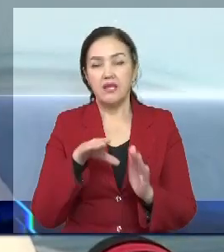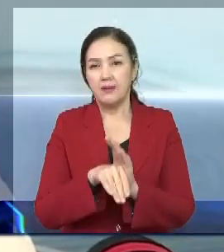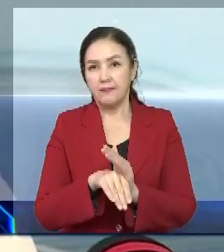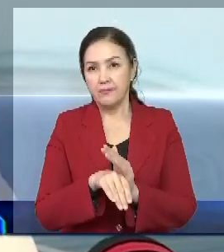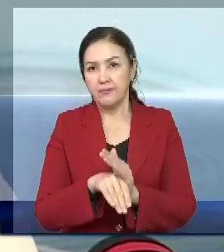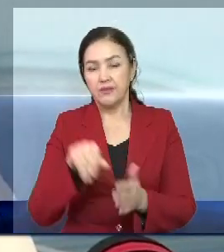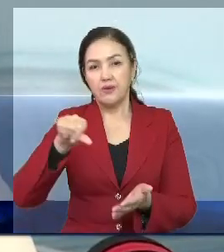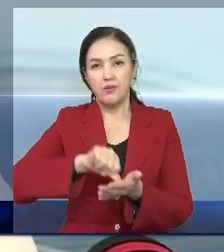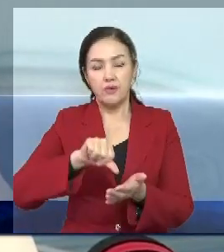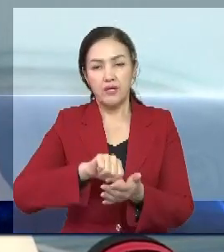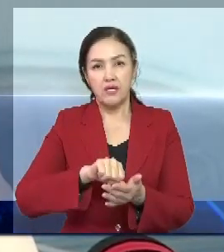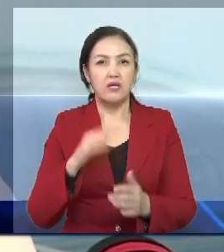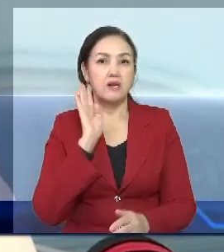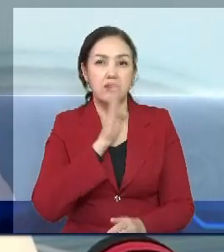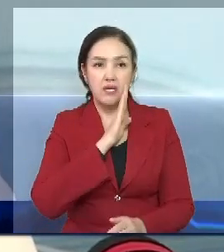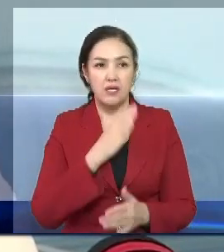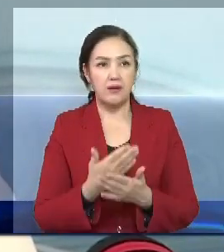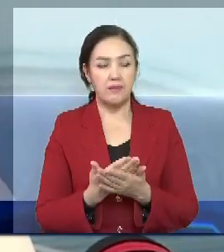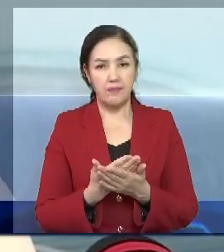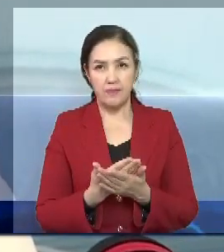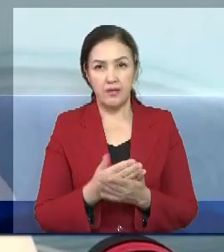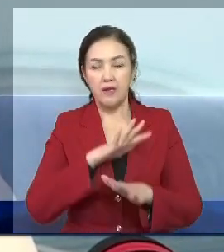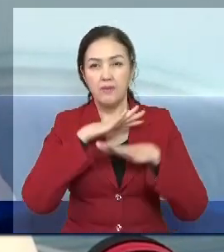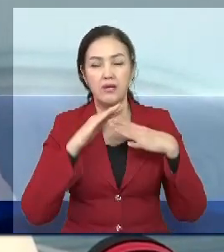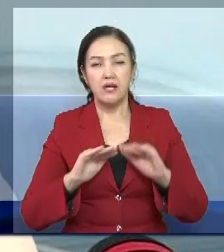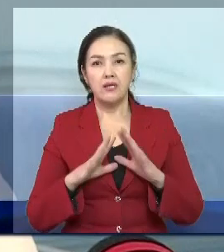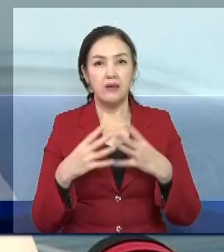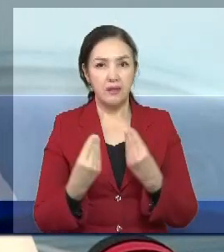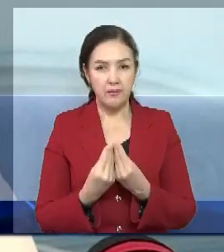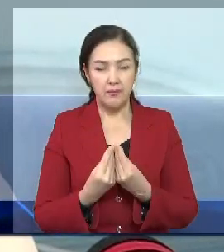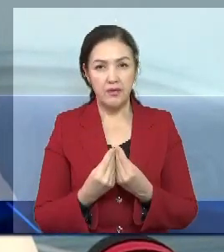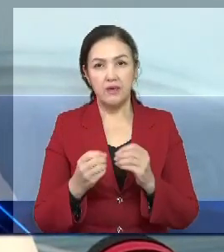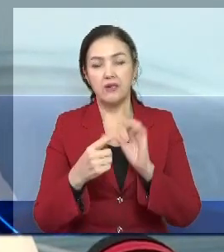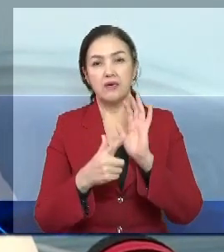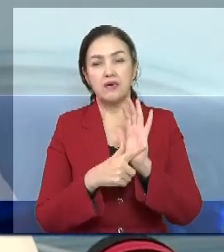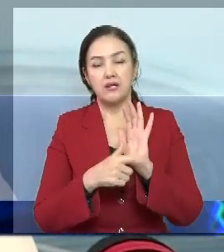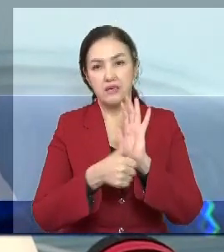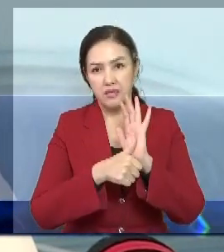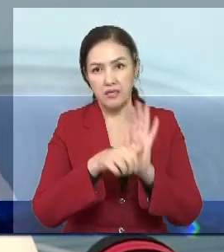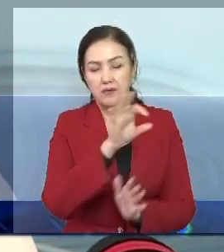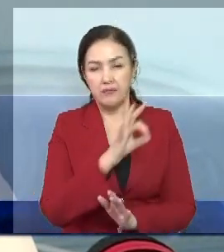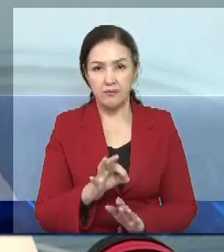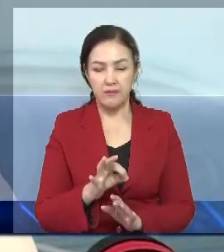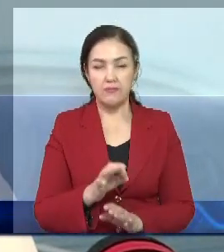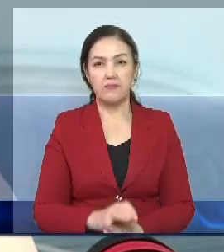основном участники являются женщины, многодетные семьи, из них 16%.